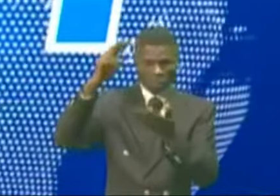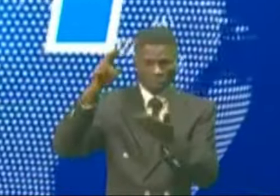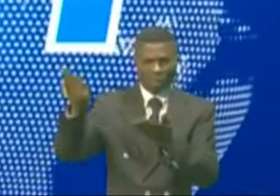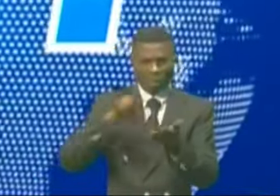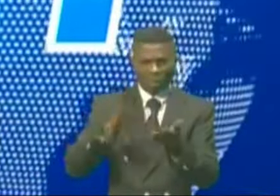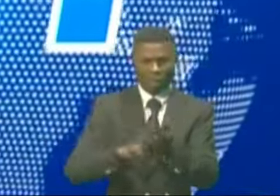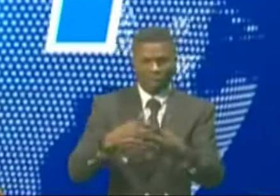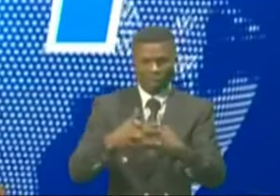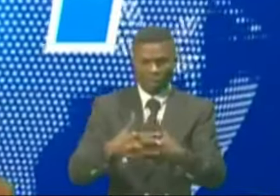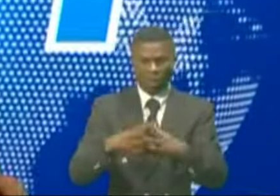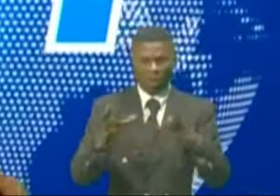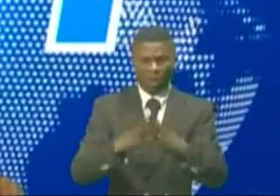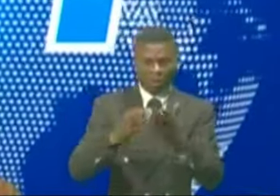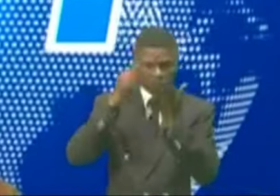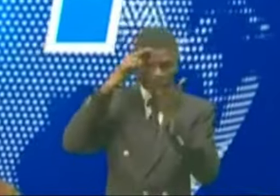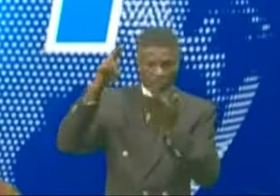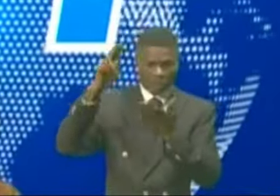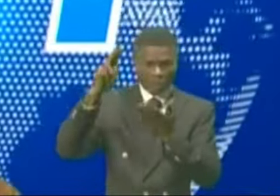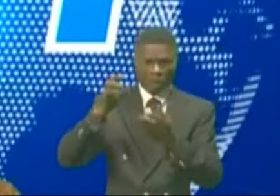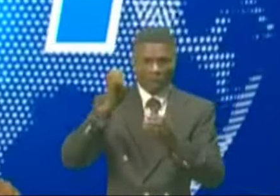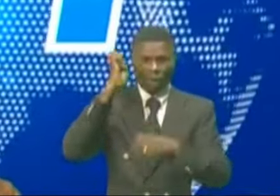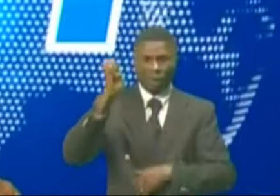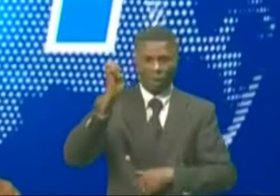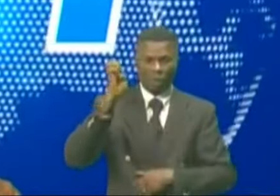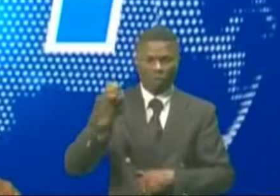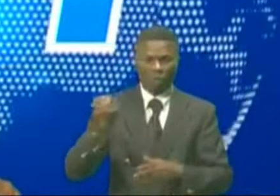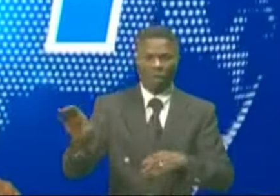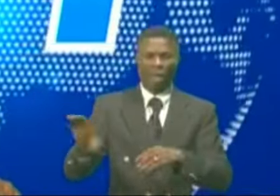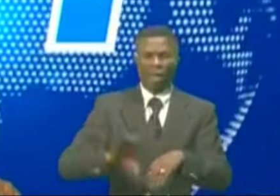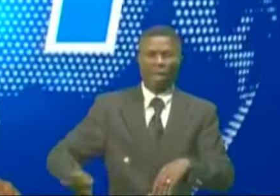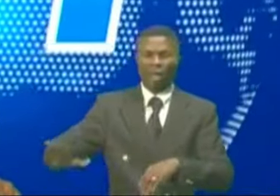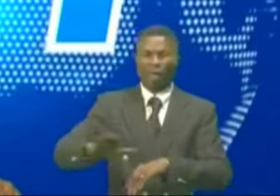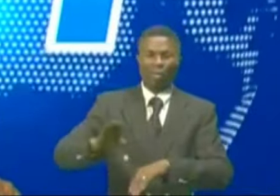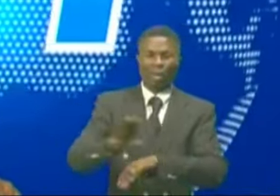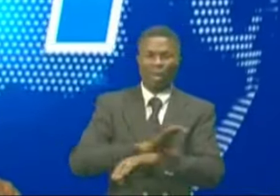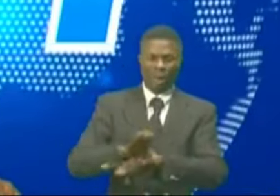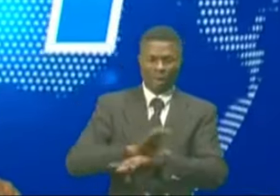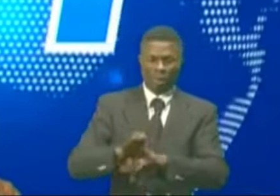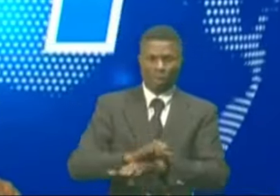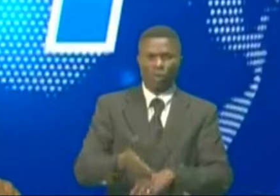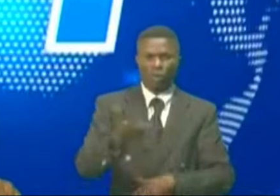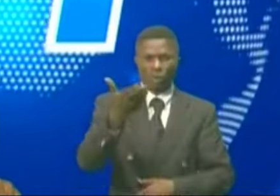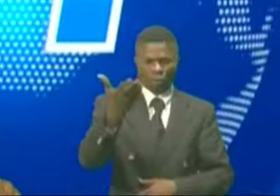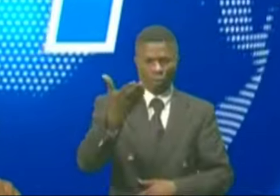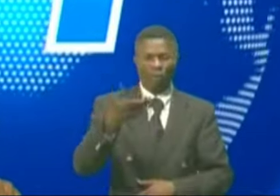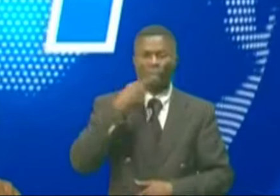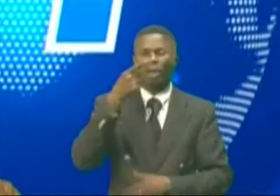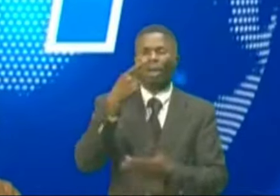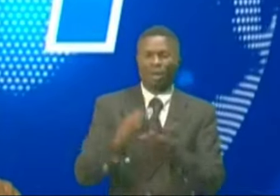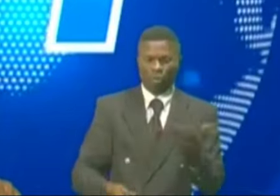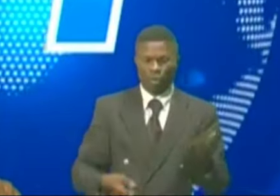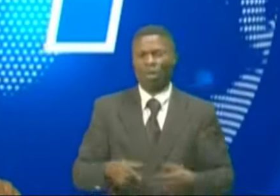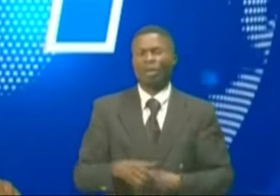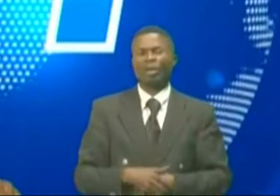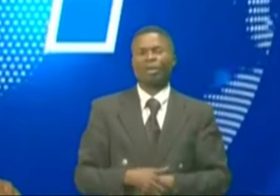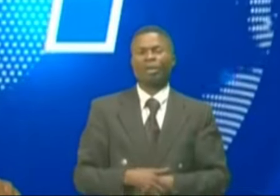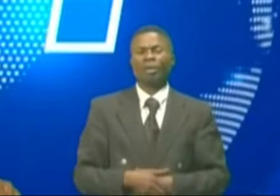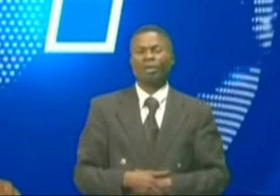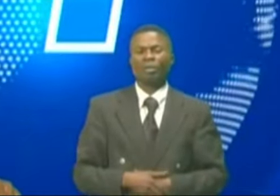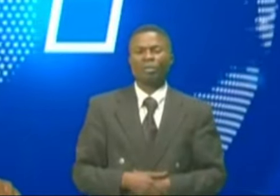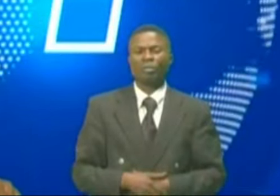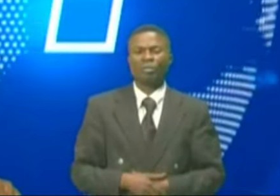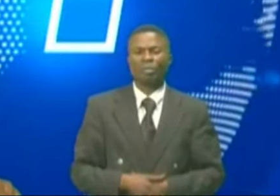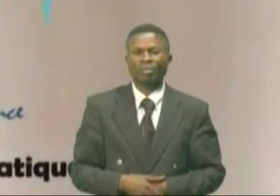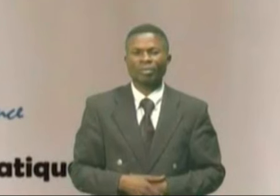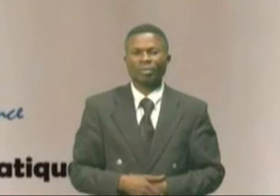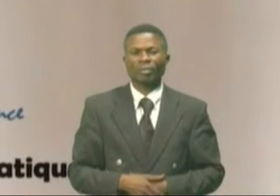un partenariat avec l'Université évangélique du Cameroun. D'autres précisions sur les contenus de ces partenariats à travers ces